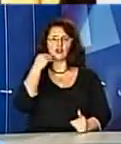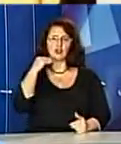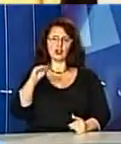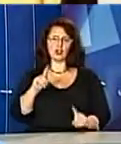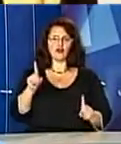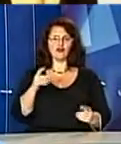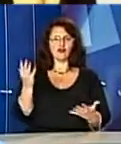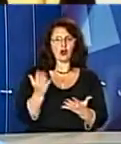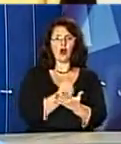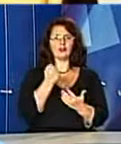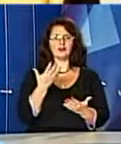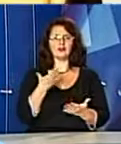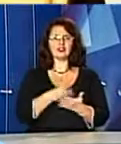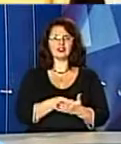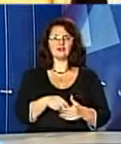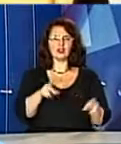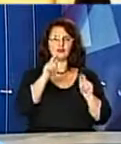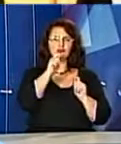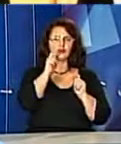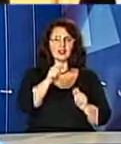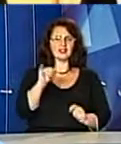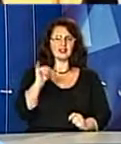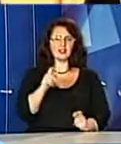які отримують свої заслужені призи та подарунки.